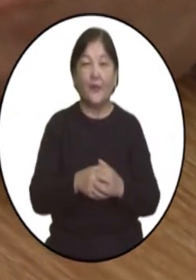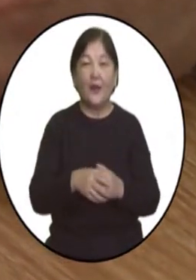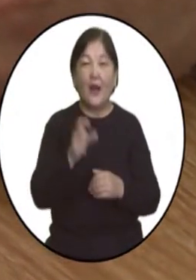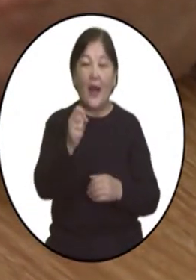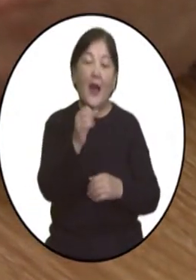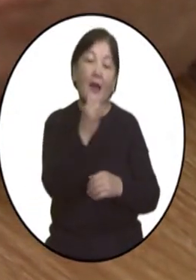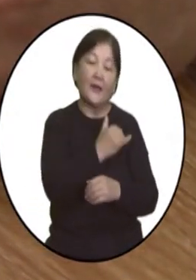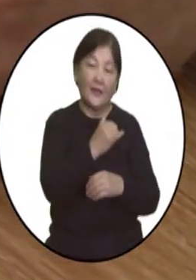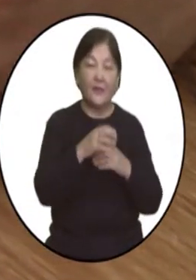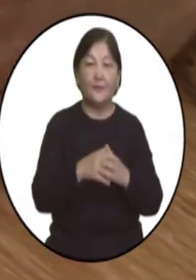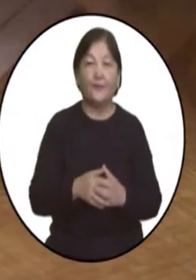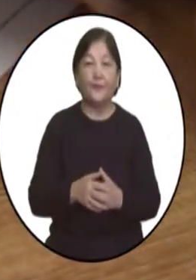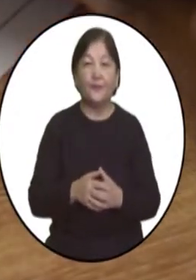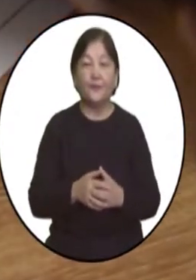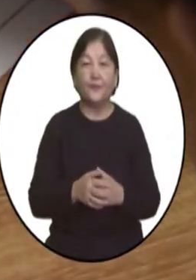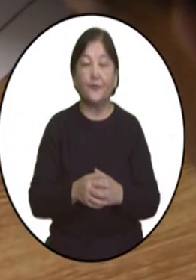AY,